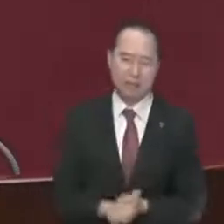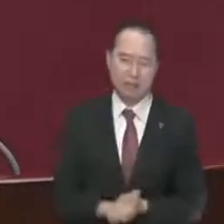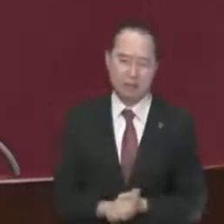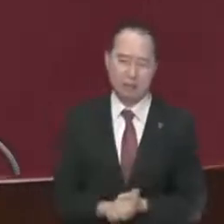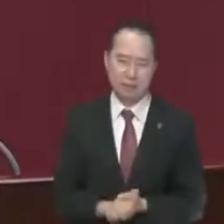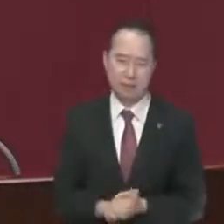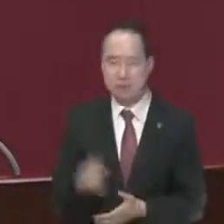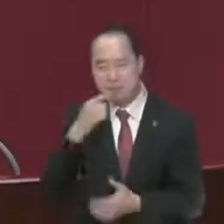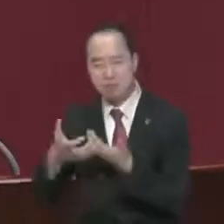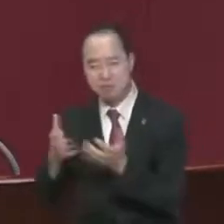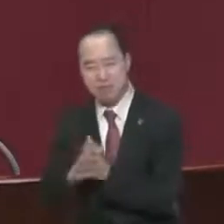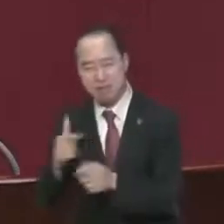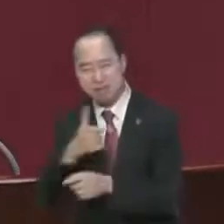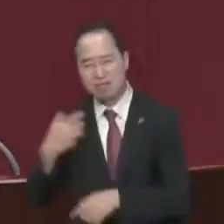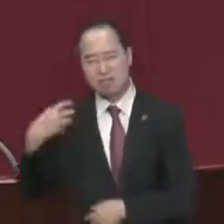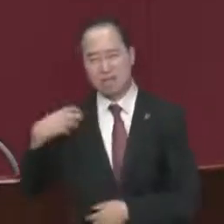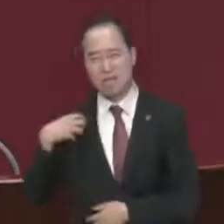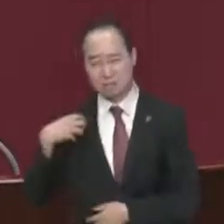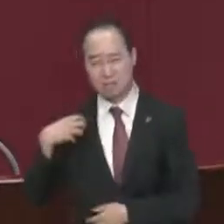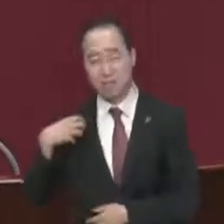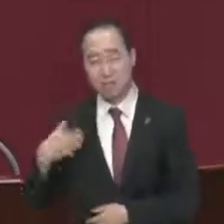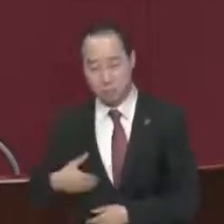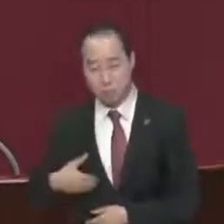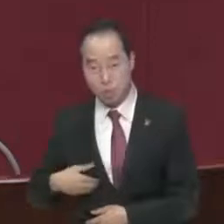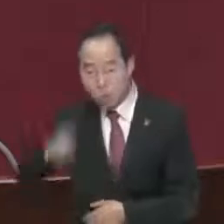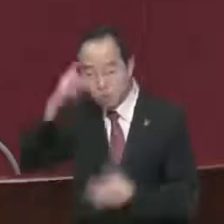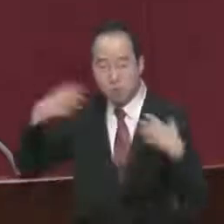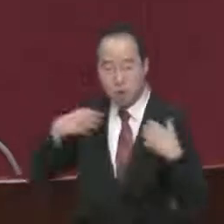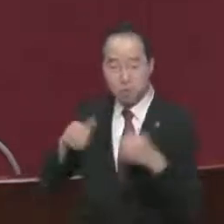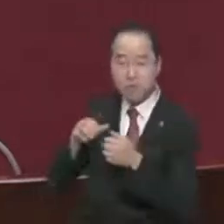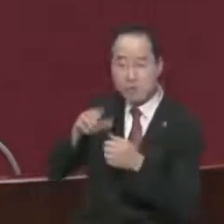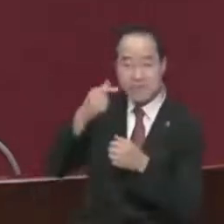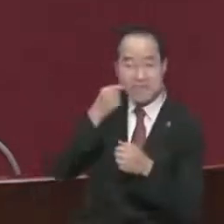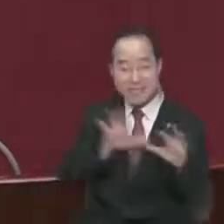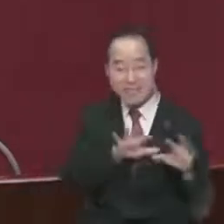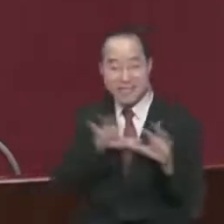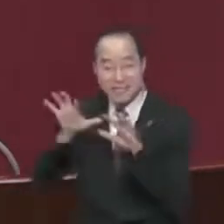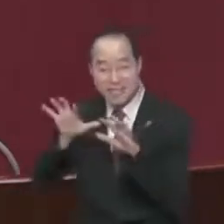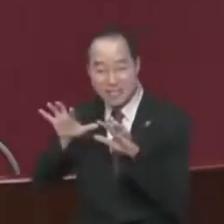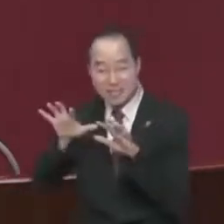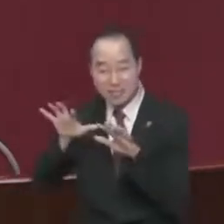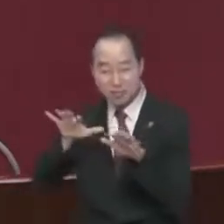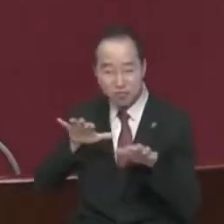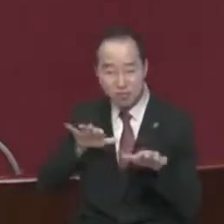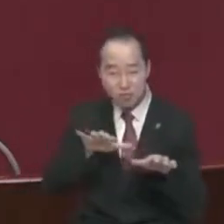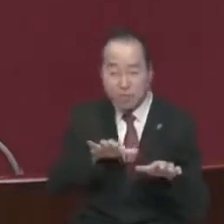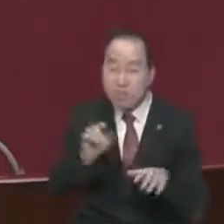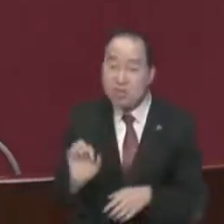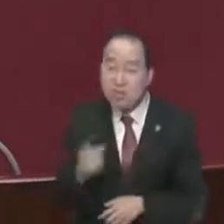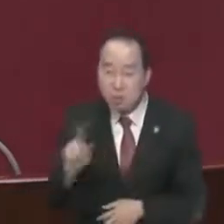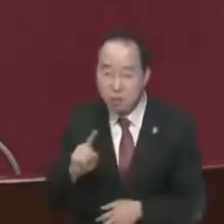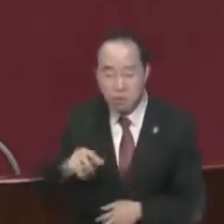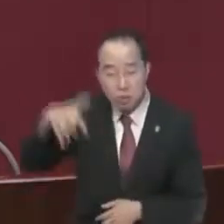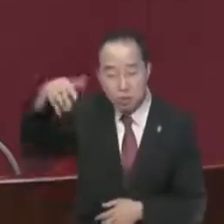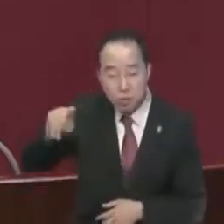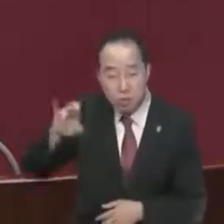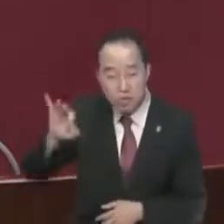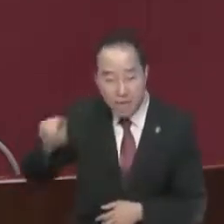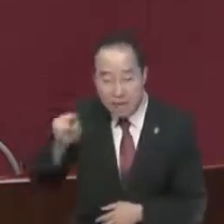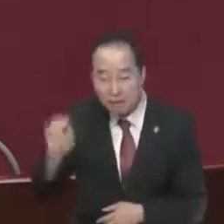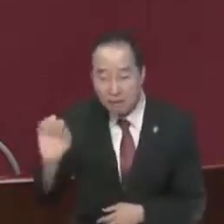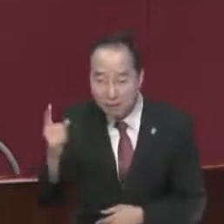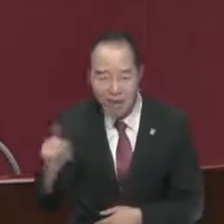합니다. 저는 정부 지지율이 하락하고 있는 것이 추미애 장관의 가족에 대한 의혹 때문이라고 생각하지 않습니다. 코로나19와 생계의